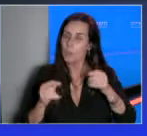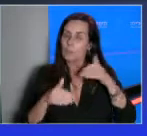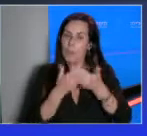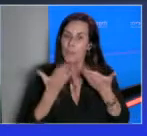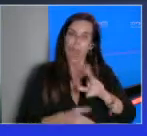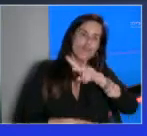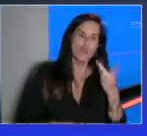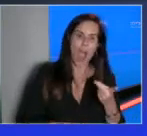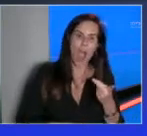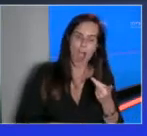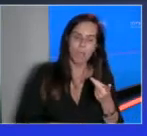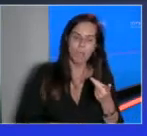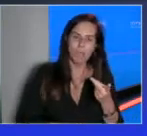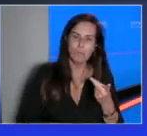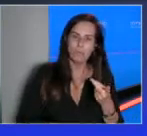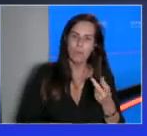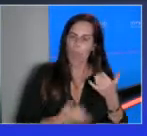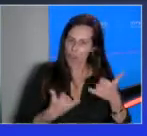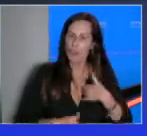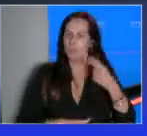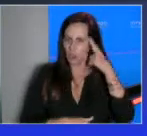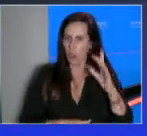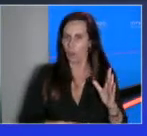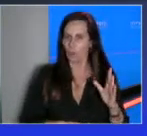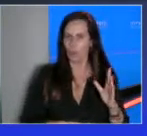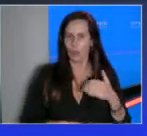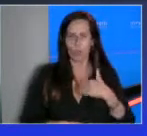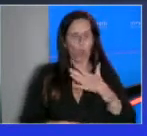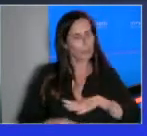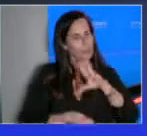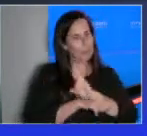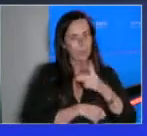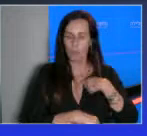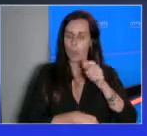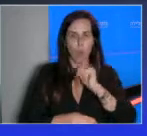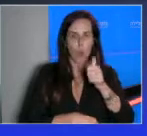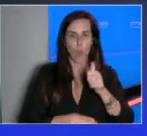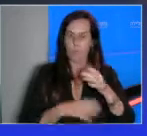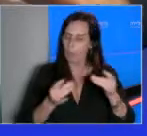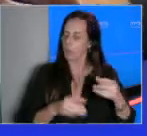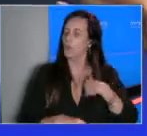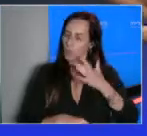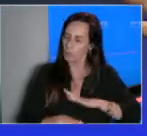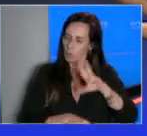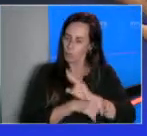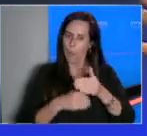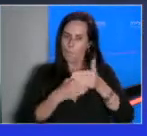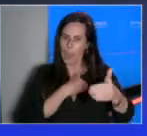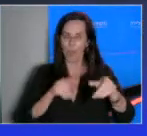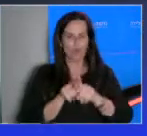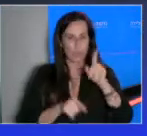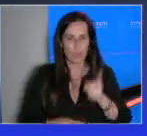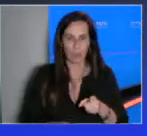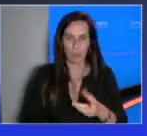סגרו גם את מאפיית קלדרון השנייה. עכשיו, אני יודע, אנחנו רוצים להיזהר, אנחנו לא רוצים הדבקות, אנחנו רוצים לשמור על מרחב כמו